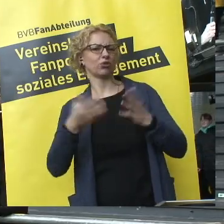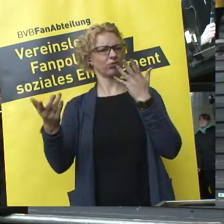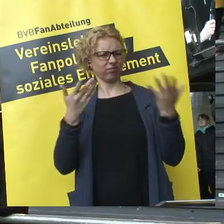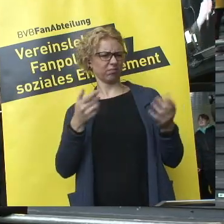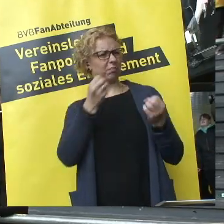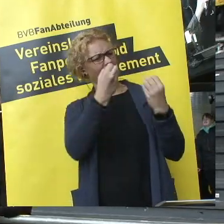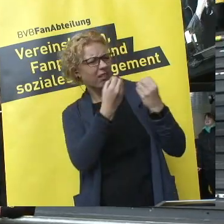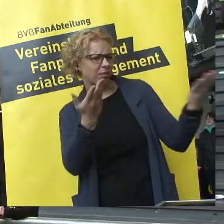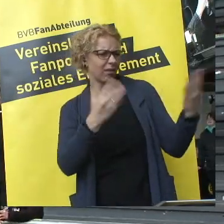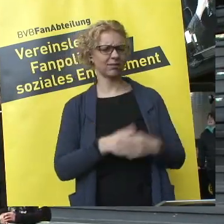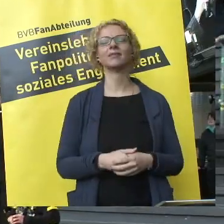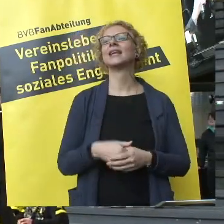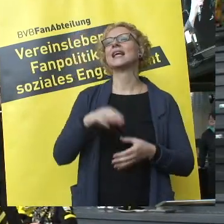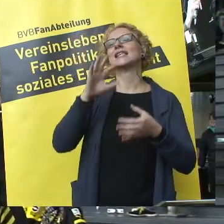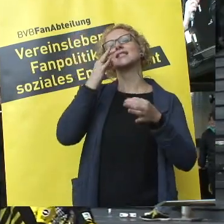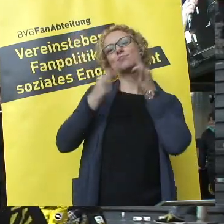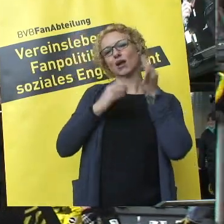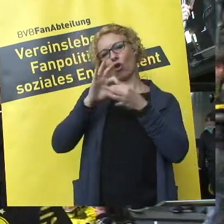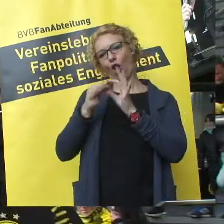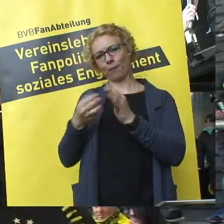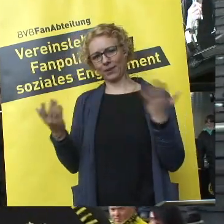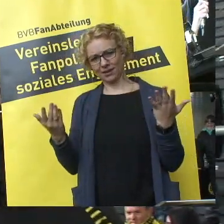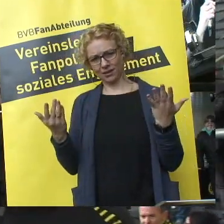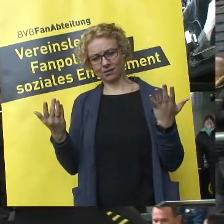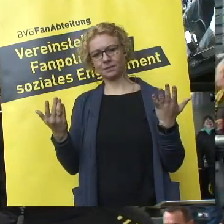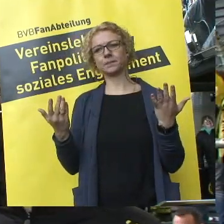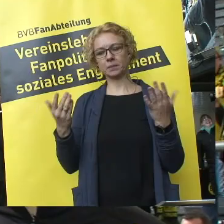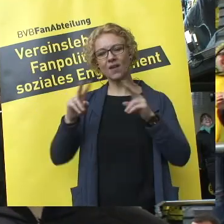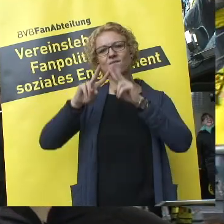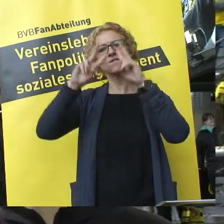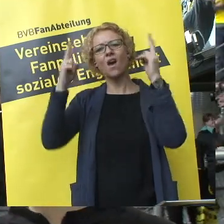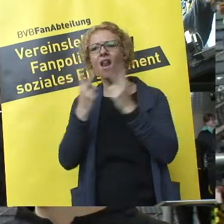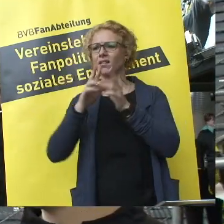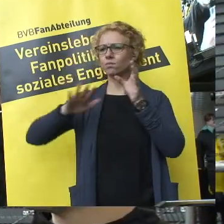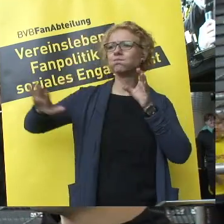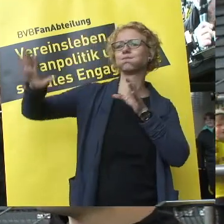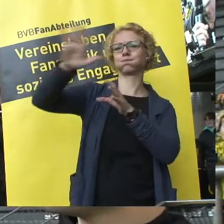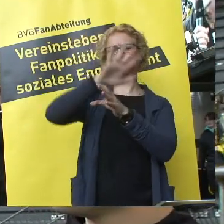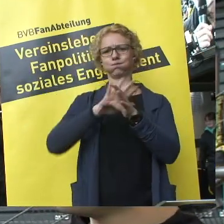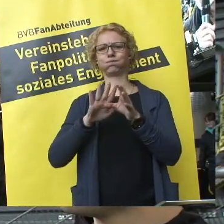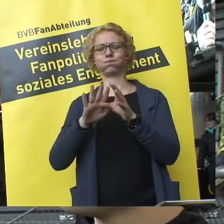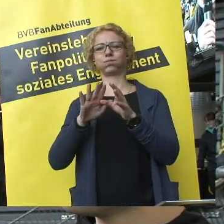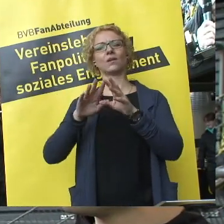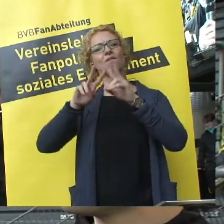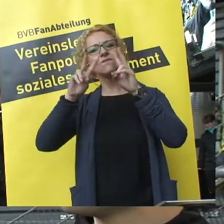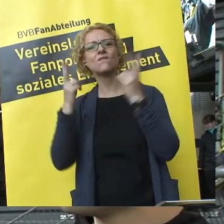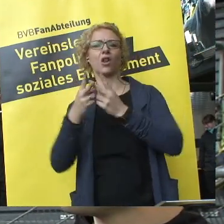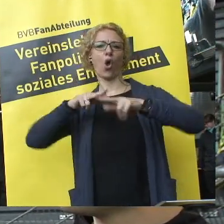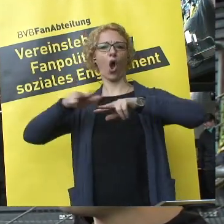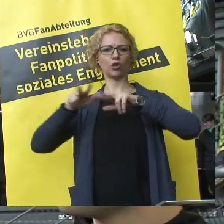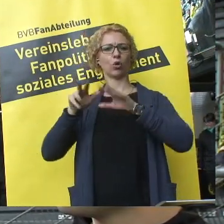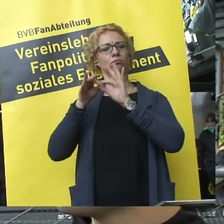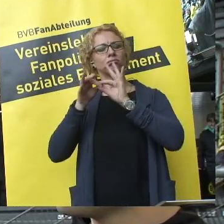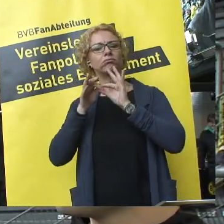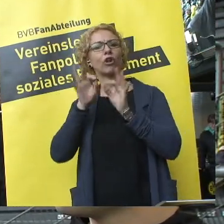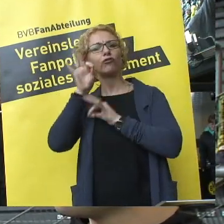danach. Special Olympics ist die weltweit größte Sportorganisation ausschließlich für den Sport